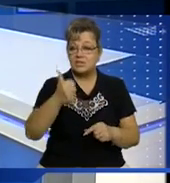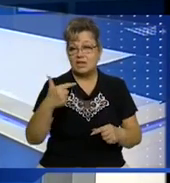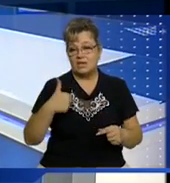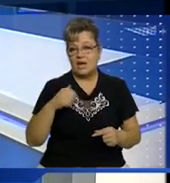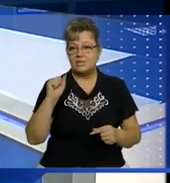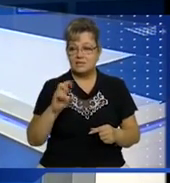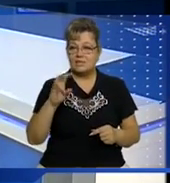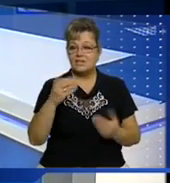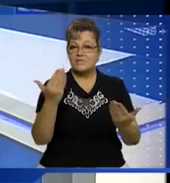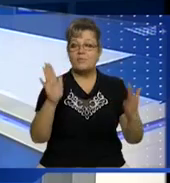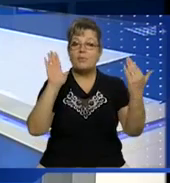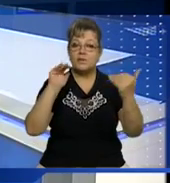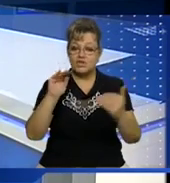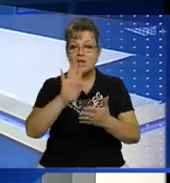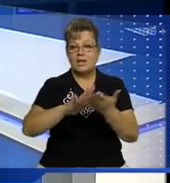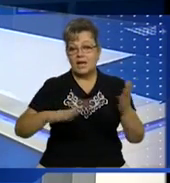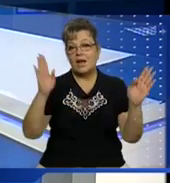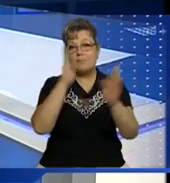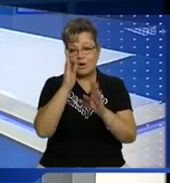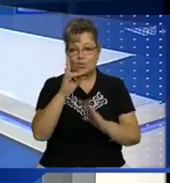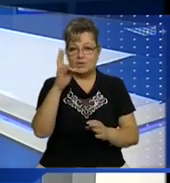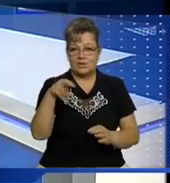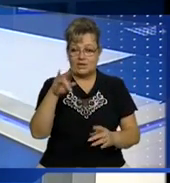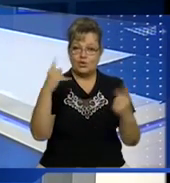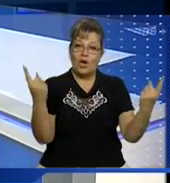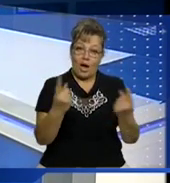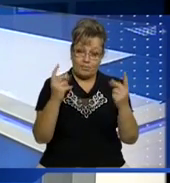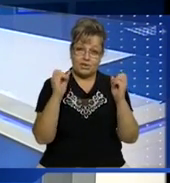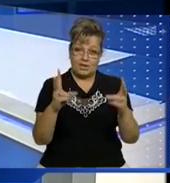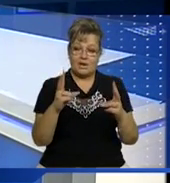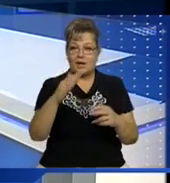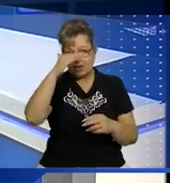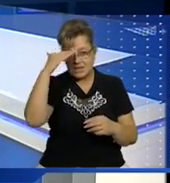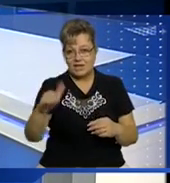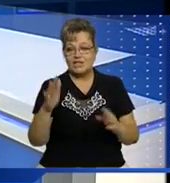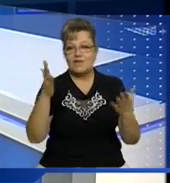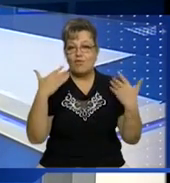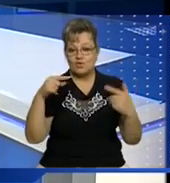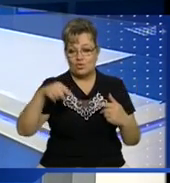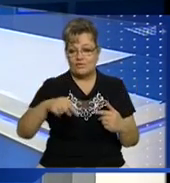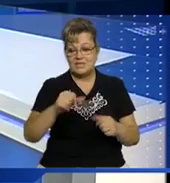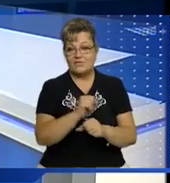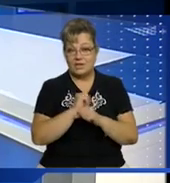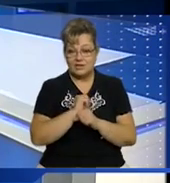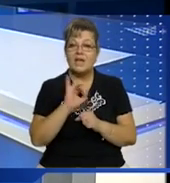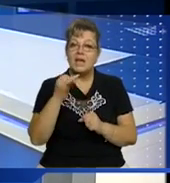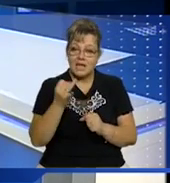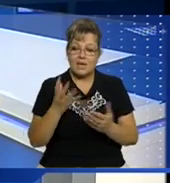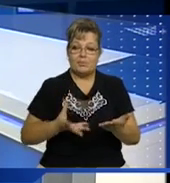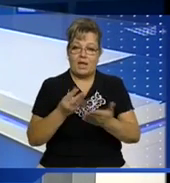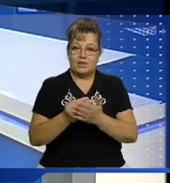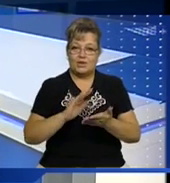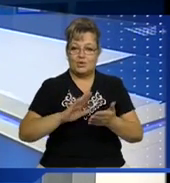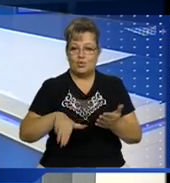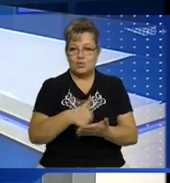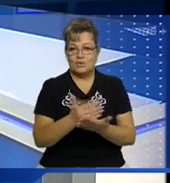Анастасия Натальевич, с вами прощаюсь. Далее погоды на Дону. Обычная, как раскалится воздух в эти выходные, и погода на рынке платных услуг.